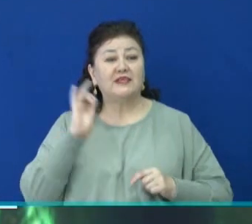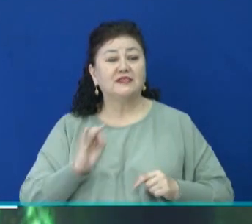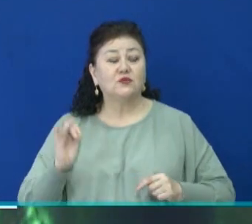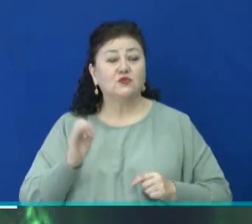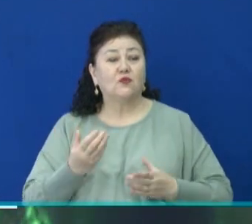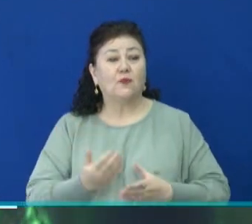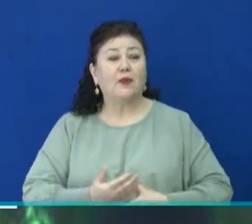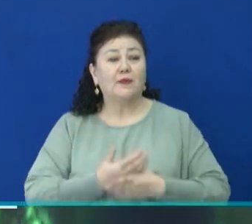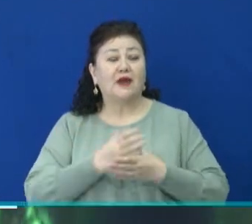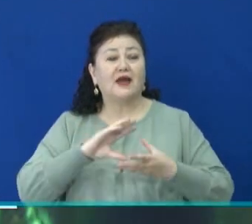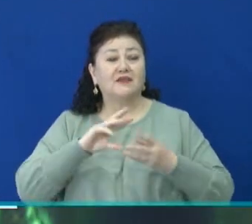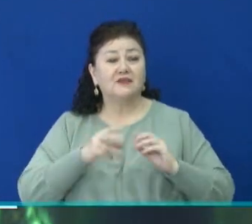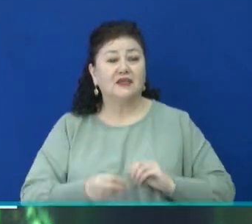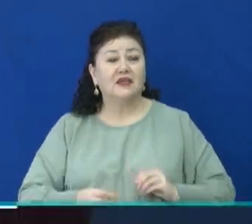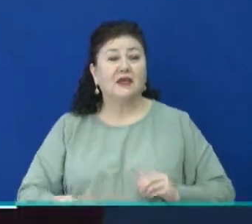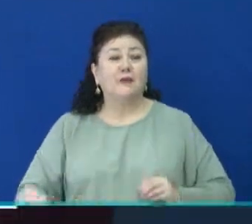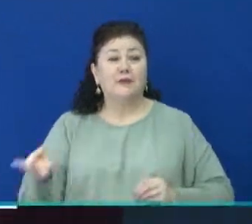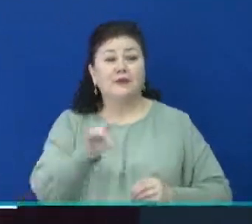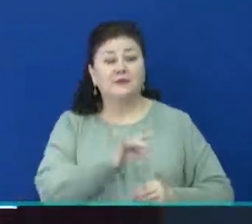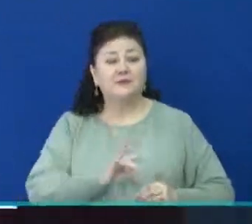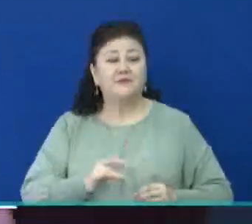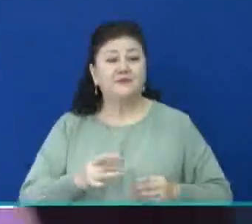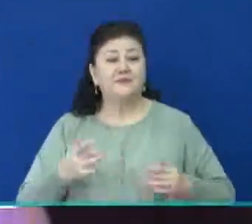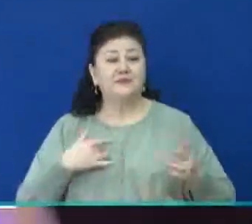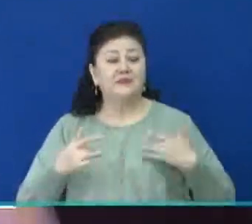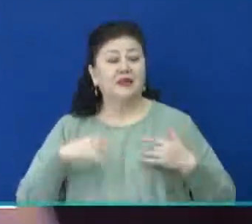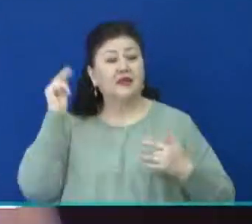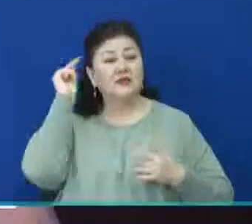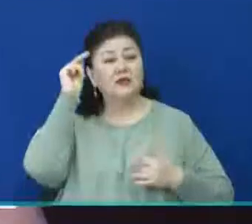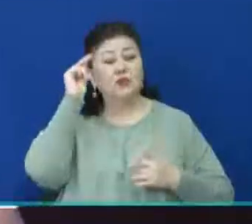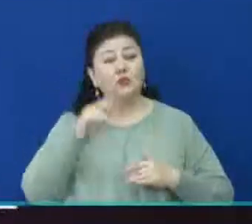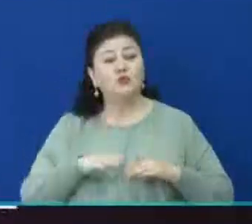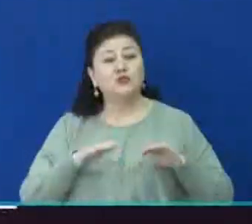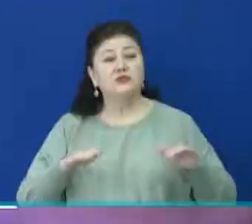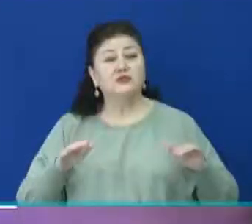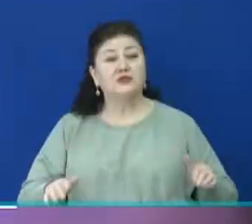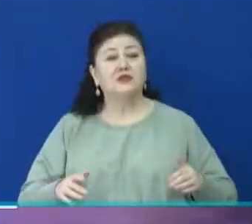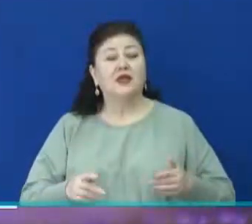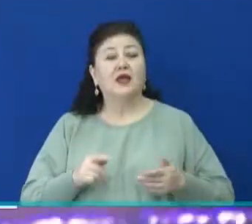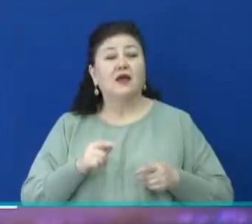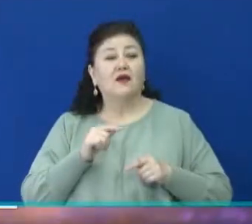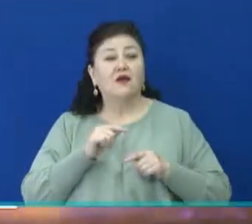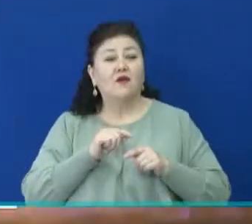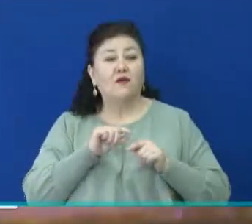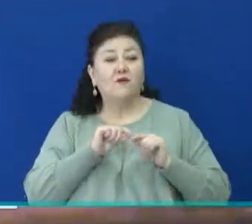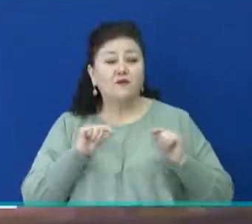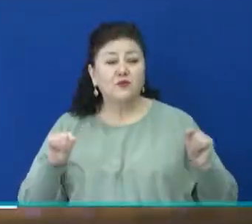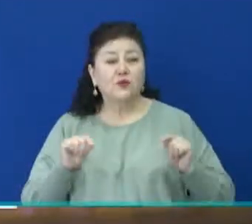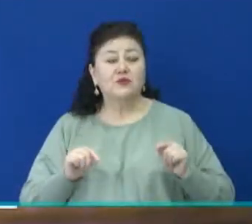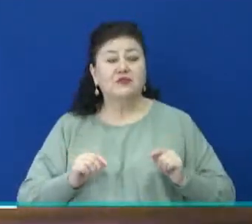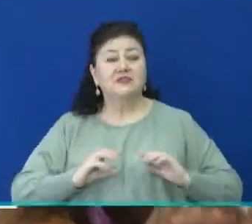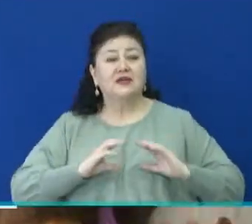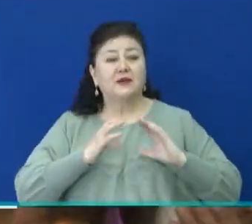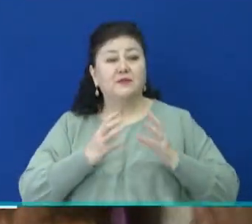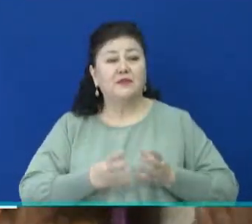целом и по всей республике. Танец учит ребенка разбираться в тонкостях музыкального мира, прививая ему красоту и высокий